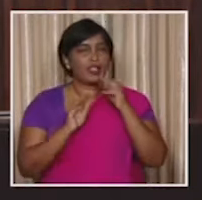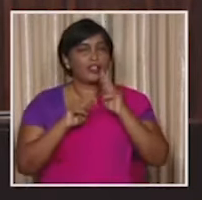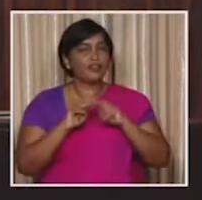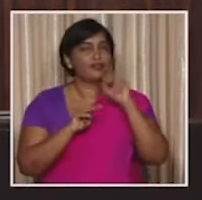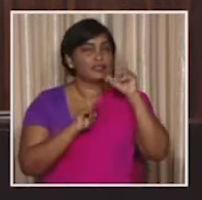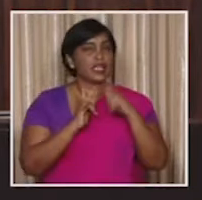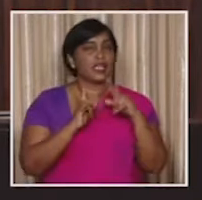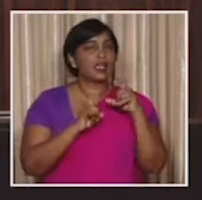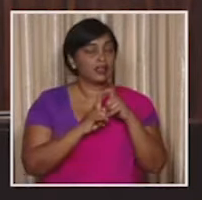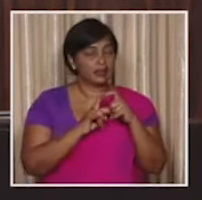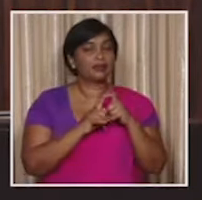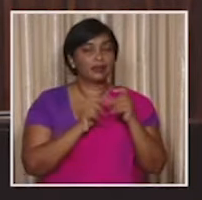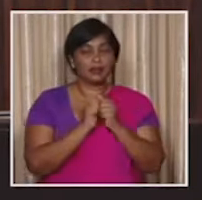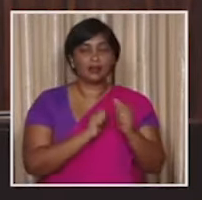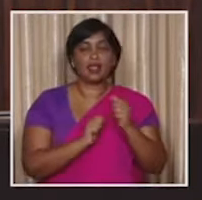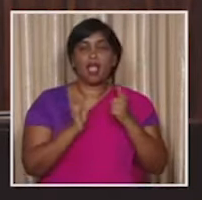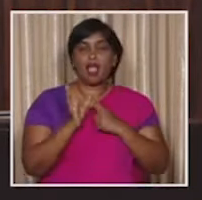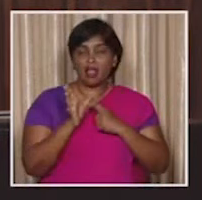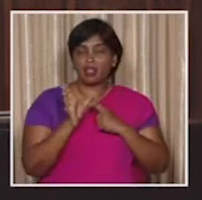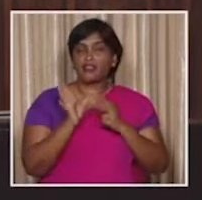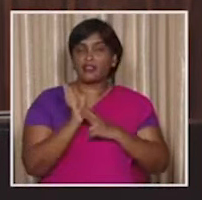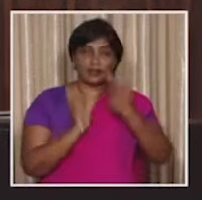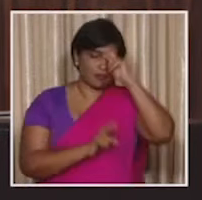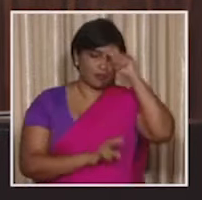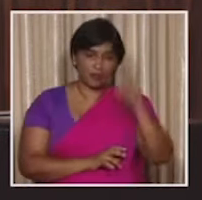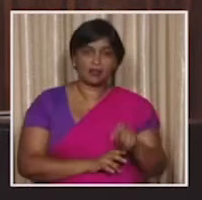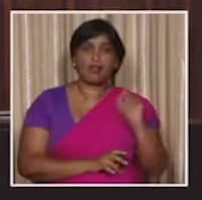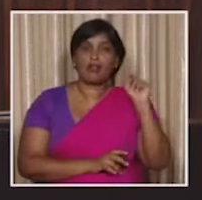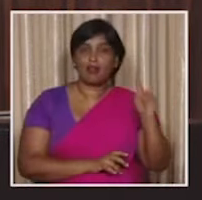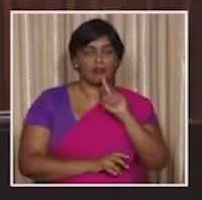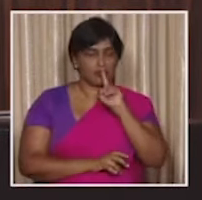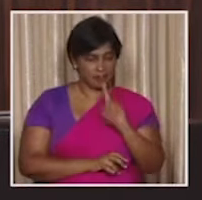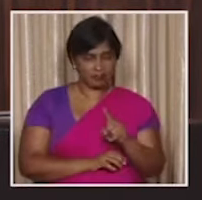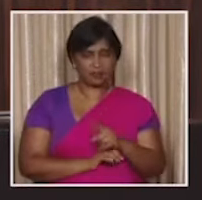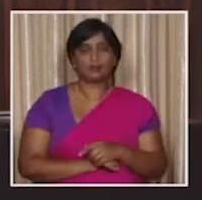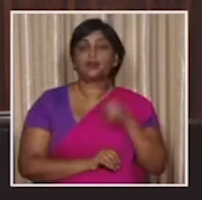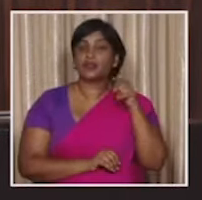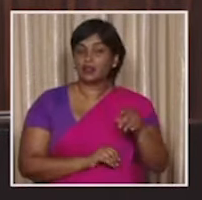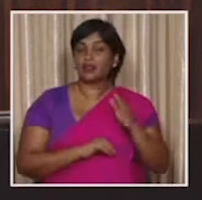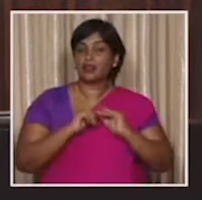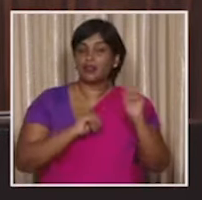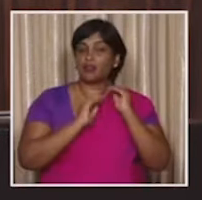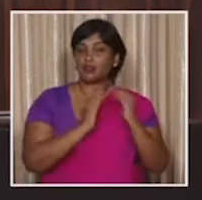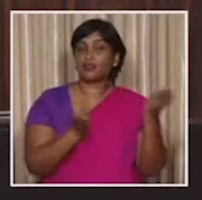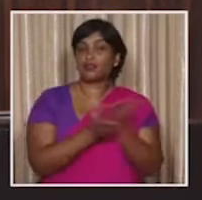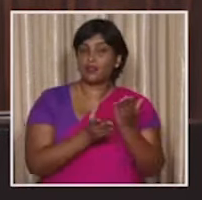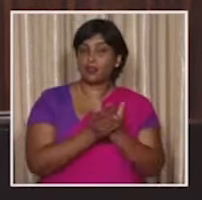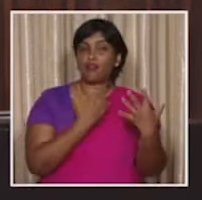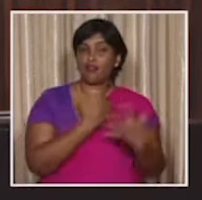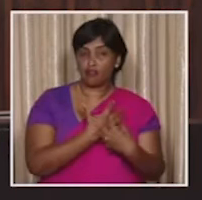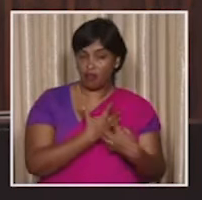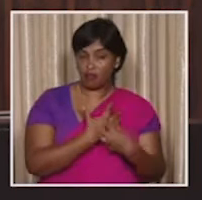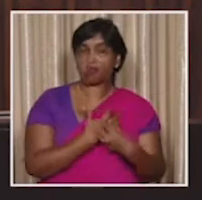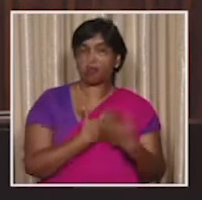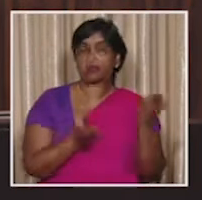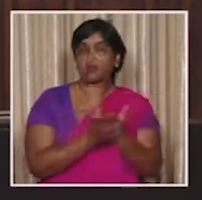කාර්යාල මෙහෙයීම සඳහා ආනන්ද විජේපාල මහතාත් නම යෝජනා කළා. ඒ කාර්යාලයේ ලිපිගොනු පිටපත් තවමත්